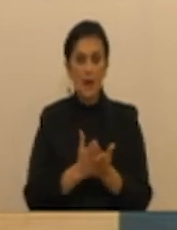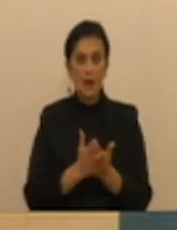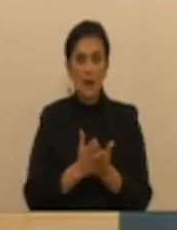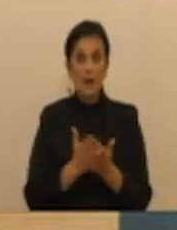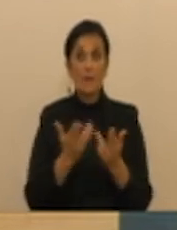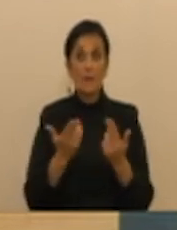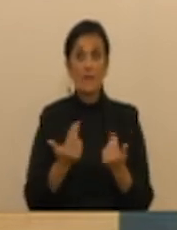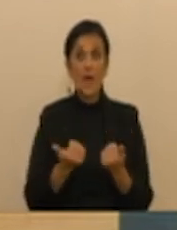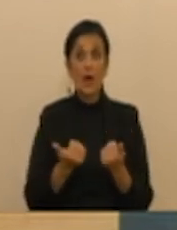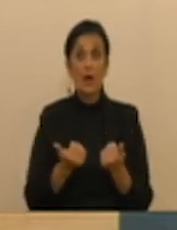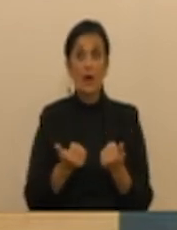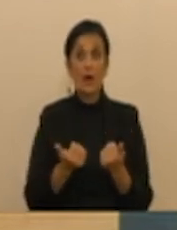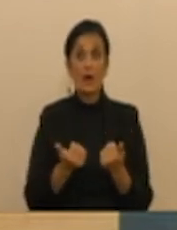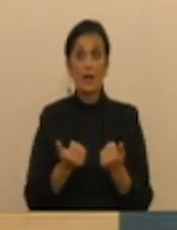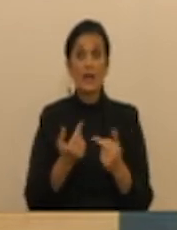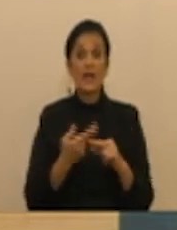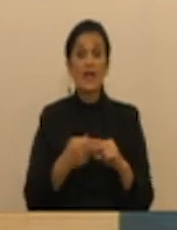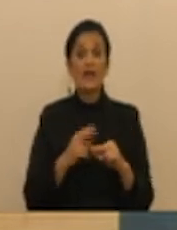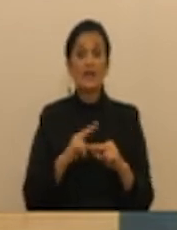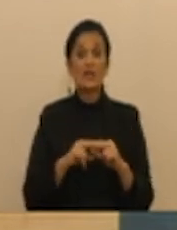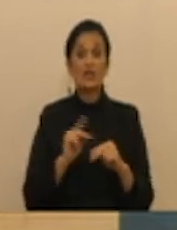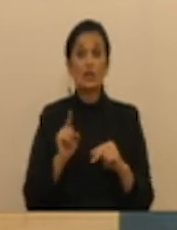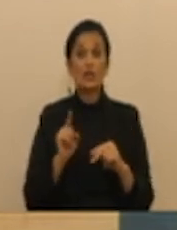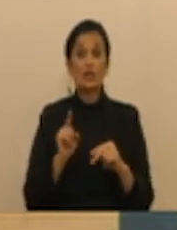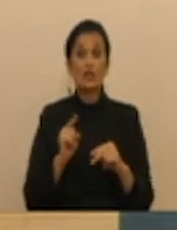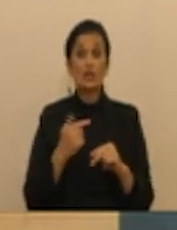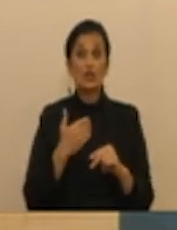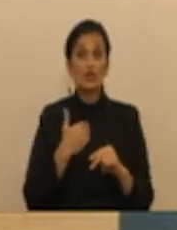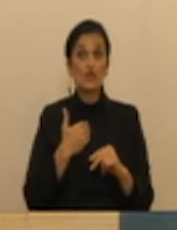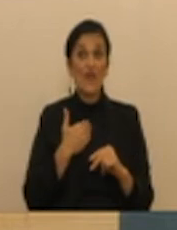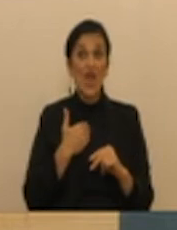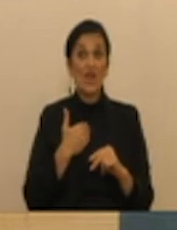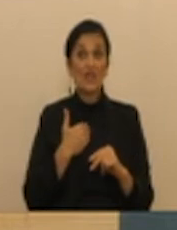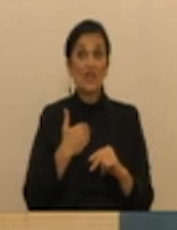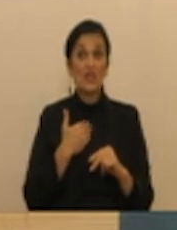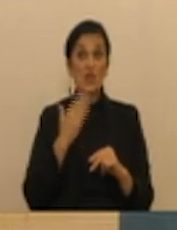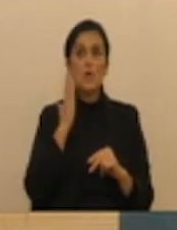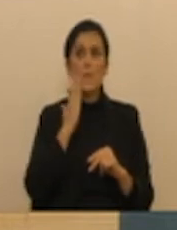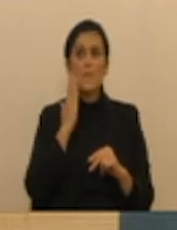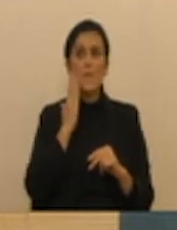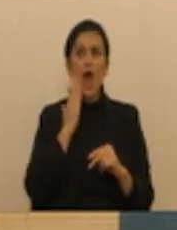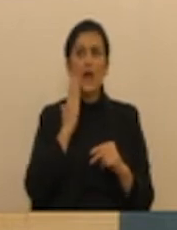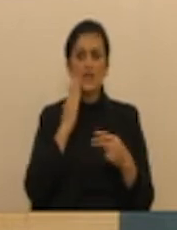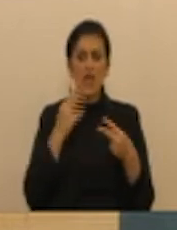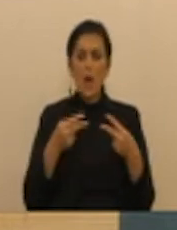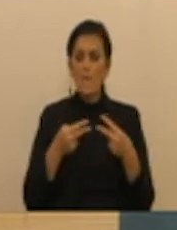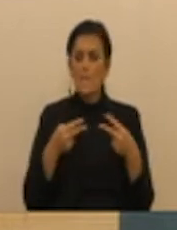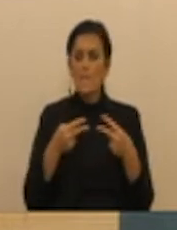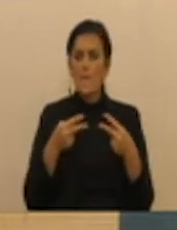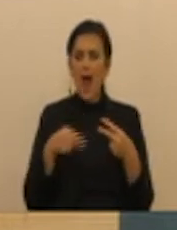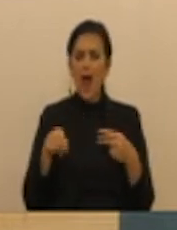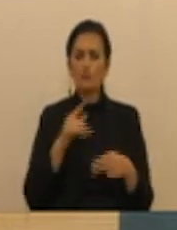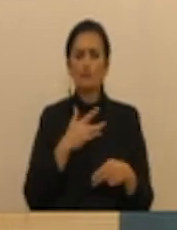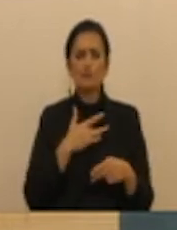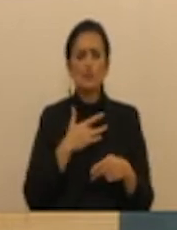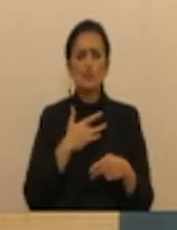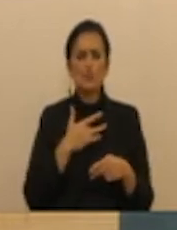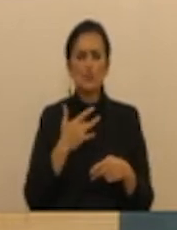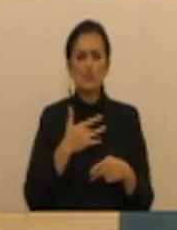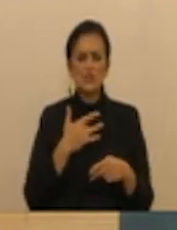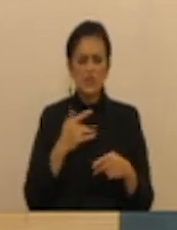და ის ჩვენი მართლმსაჯულო პარტნიორები რომელიც გულწრფელად უნდათ